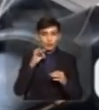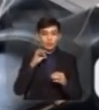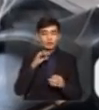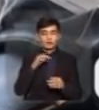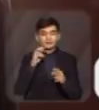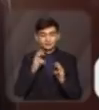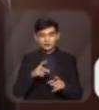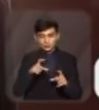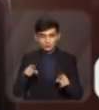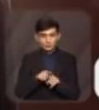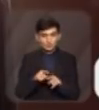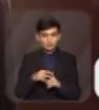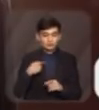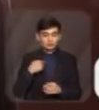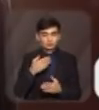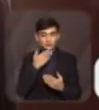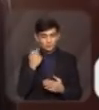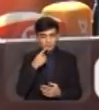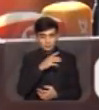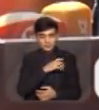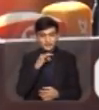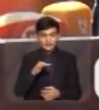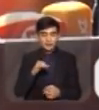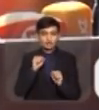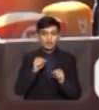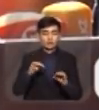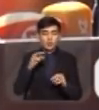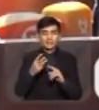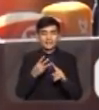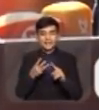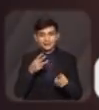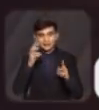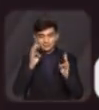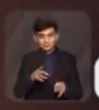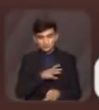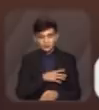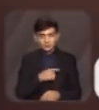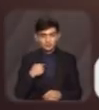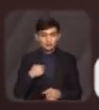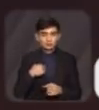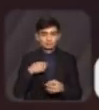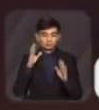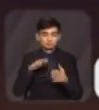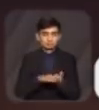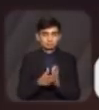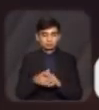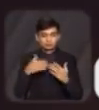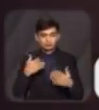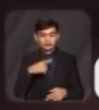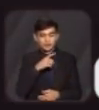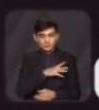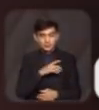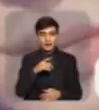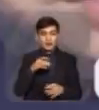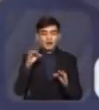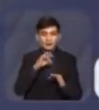подсудимым они не имеют. Сторона защиты заявила, что третий пострадавший тоже готов пойти на примирение. Адвокаты подсудимых